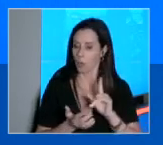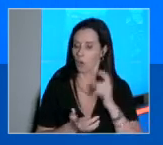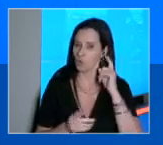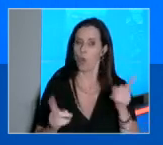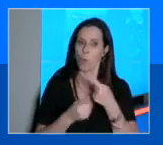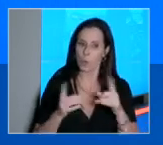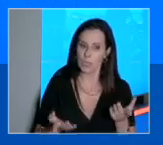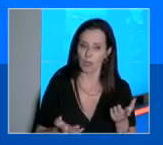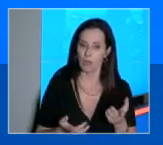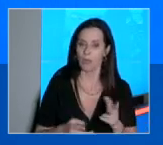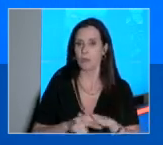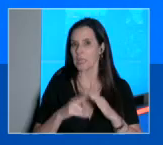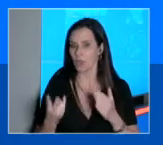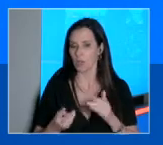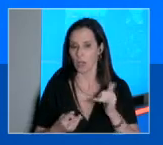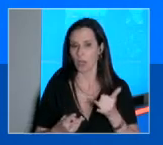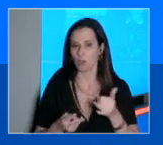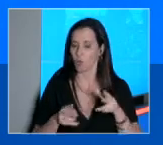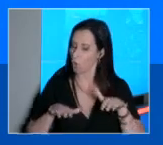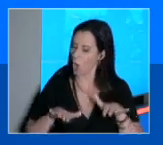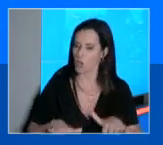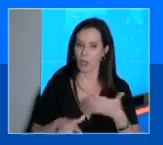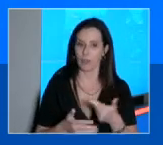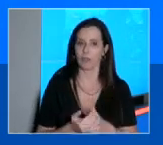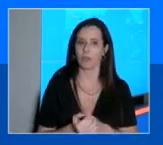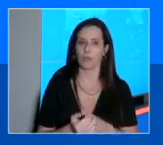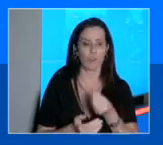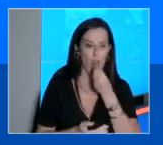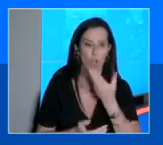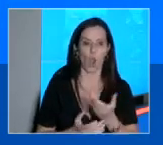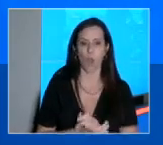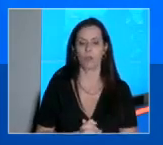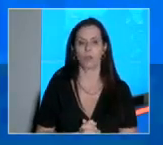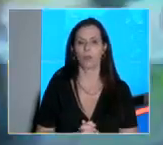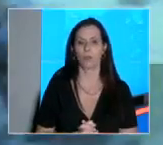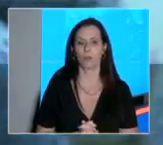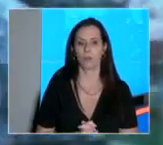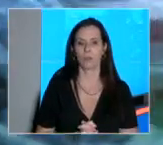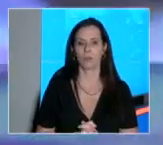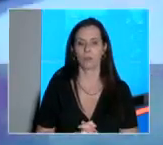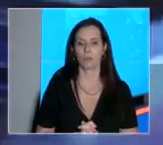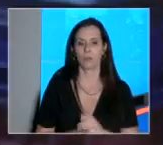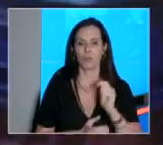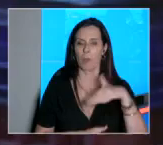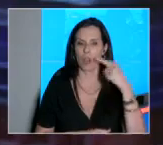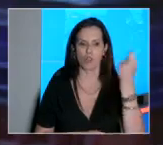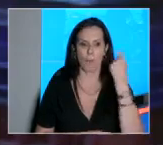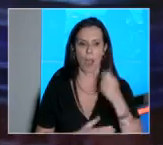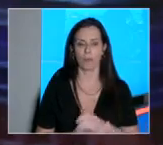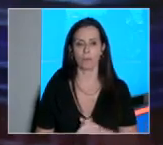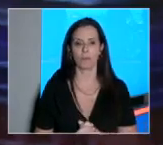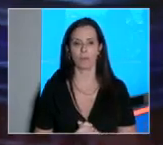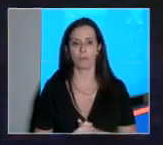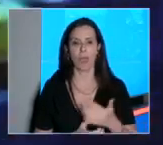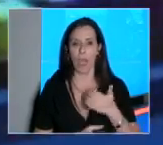ישמעו מוזיקה, אבל מצד שני הם כן יוכלו לשבת שם ולאכול ו... לשלם אחרי השבת. אני לא יודע איך אתה